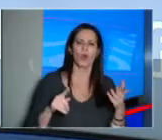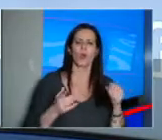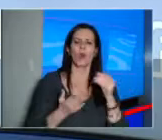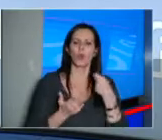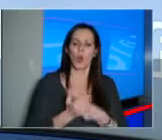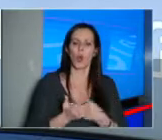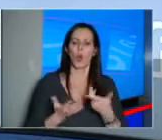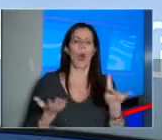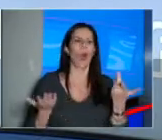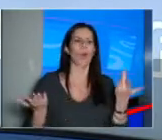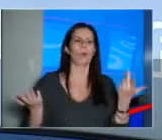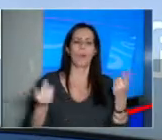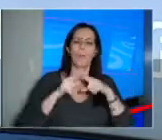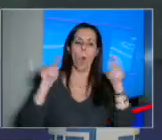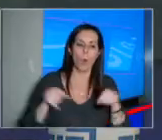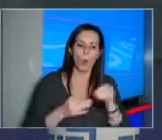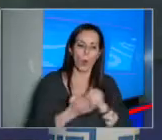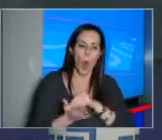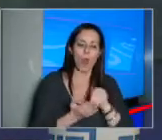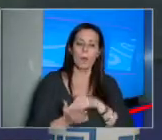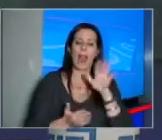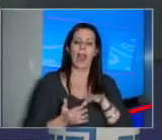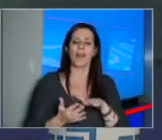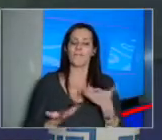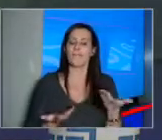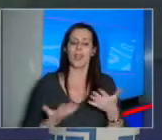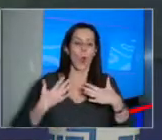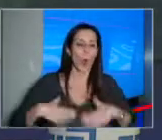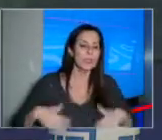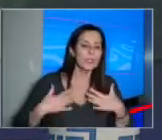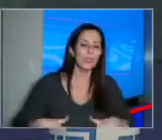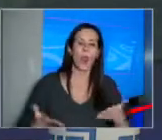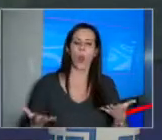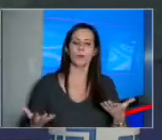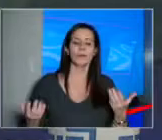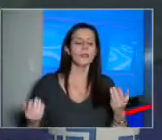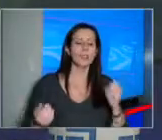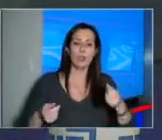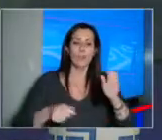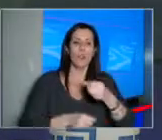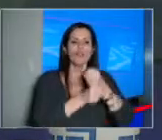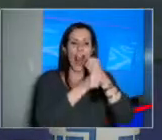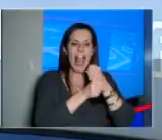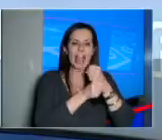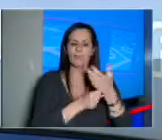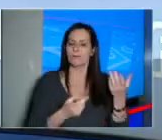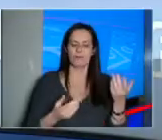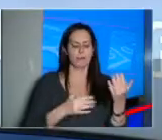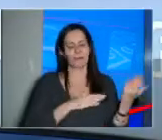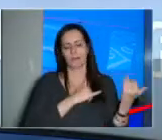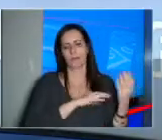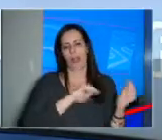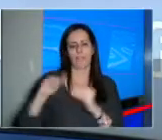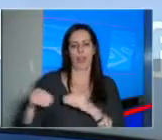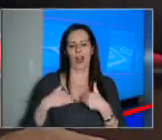דוחות, פרוטוקולים, אפילו סיכות, חולצות, שלטים. מדהים. אם מישהו יש לו שלט, פלייר מוזמן להעביר לנו